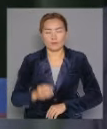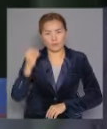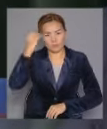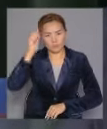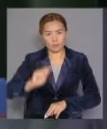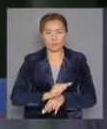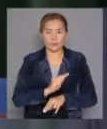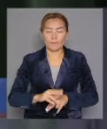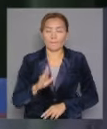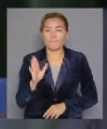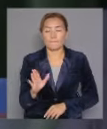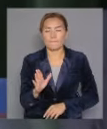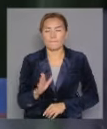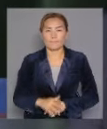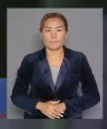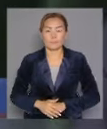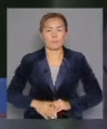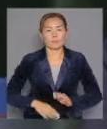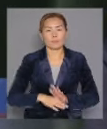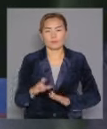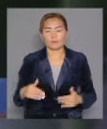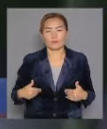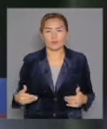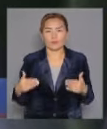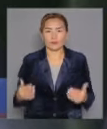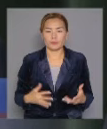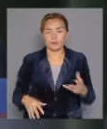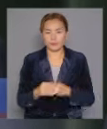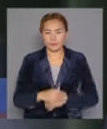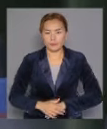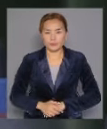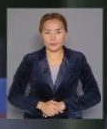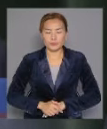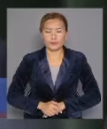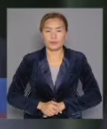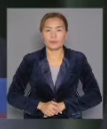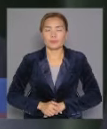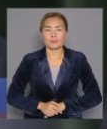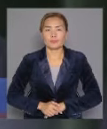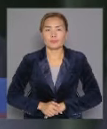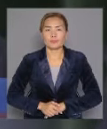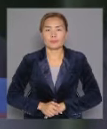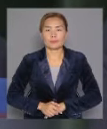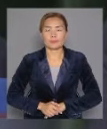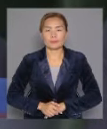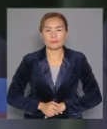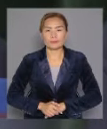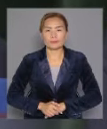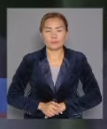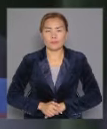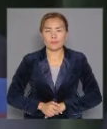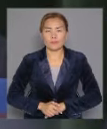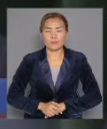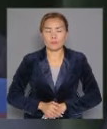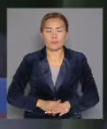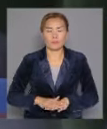жамандықтан тиіп, жақсылықты асыра берсеңіздер, иншалла нұр үстіне нұр болады. Мына құтты болсын иншалла. Тек қана осы жерде